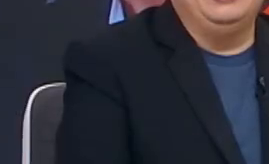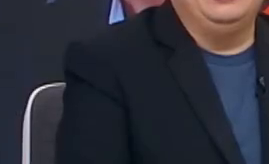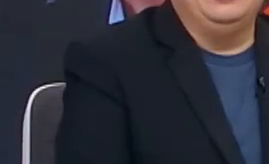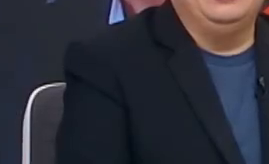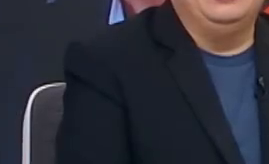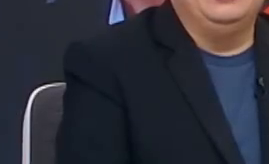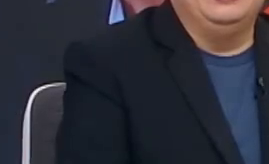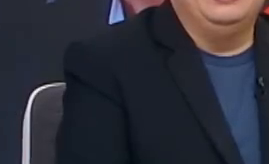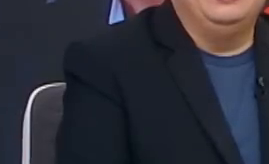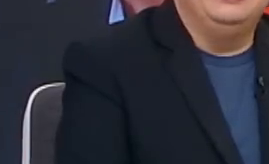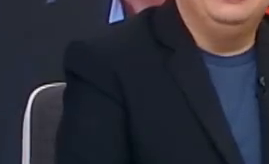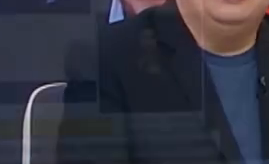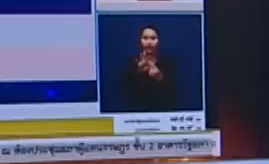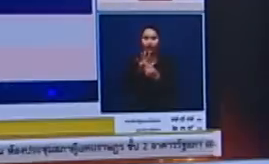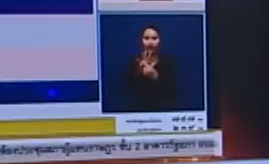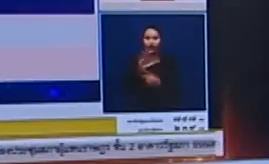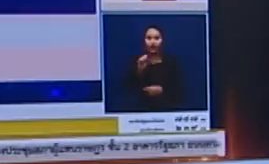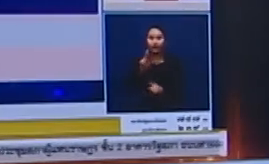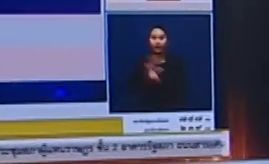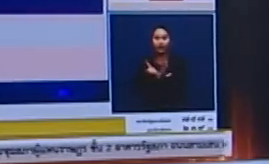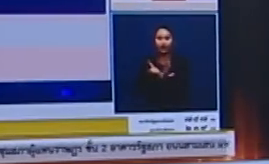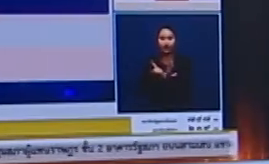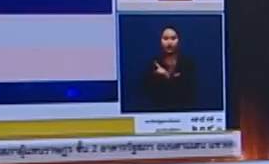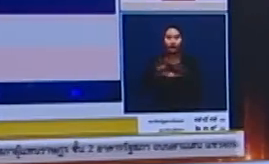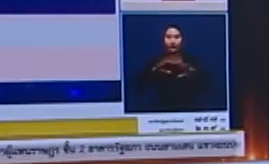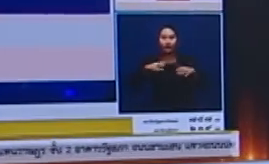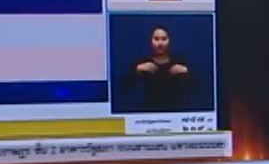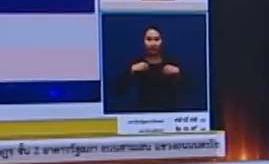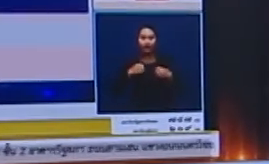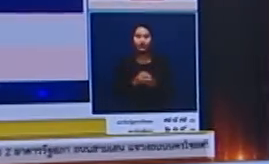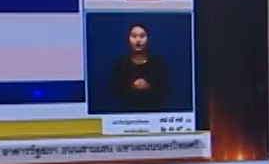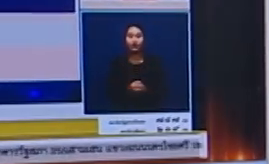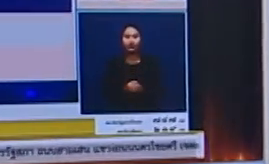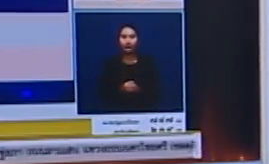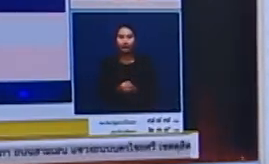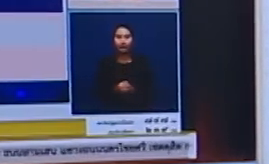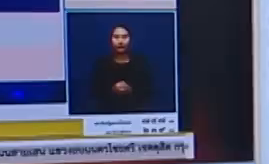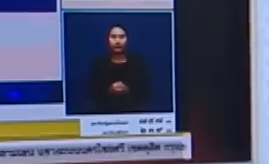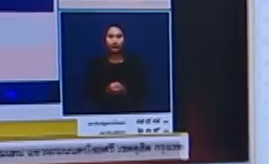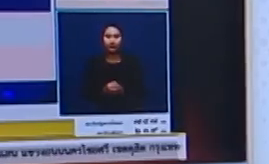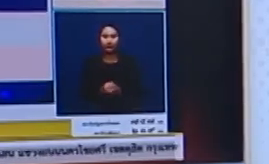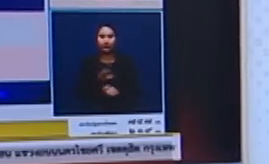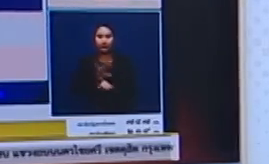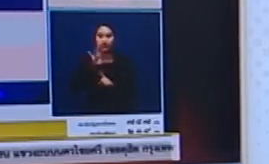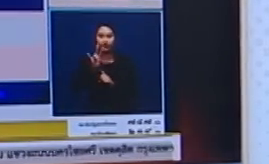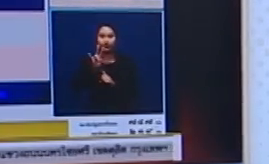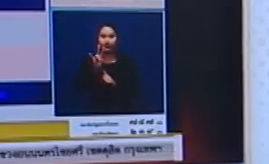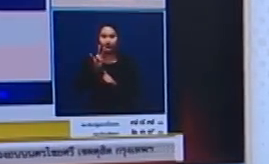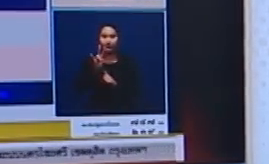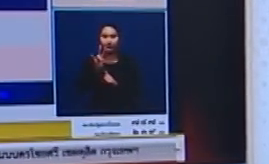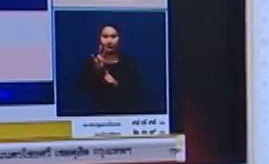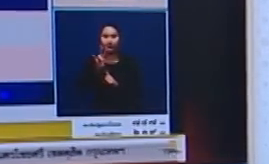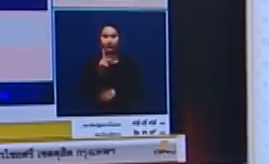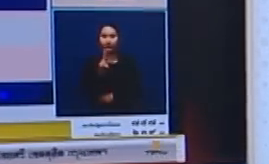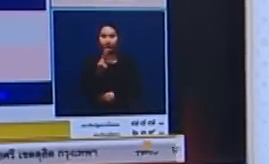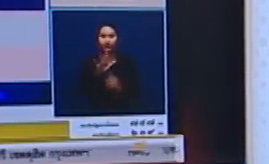ช่วงนี้เนี่ยเราจะตัดกลับไปดูบรรยากาศสดๆในสภากันนะคะเพราะว่าเริ่มต้นเข้าสู่ช่วงเวลาสำคัญก็คือกระบวนการของการนับ